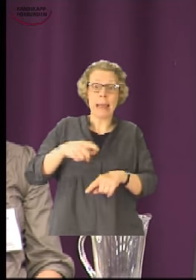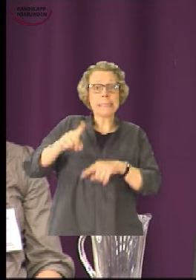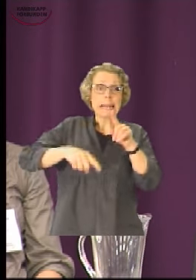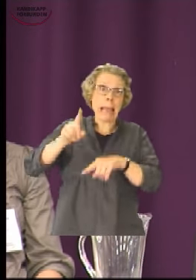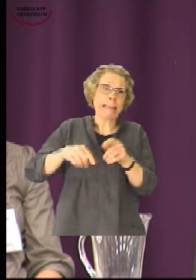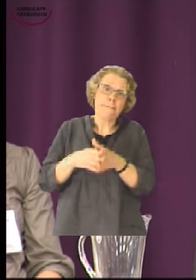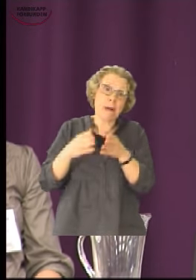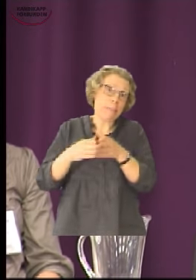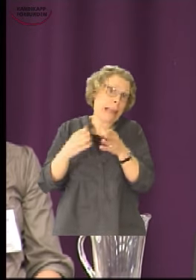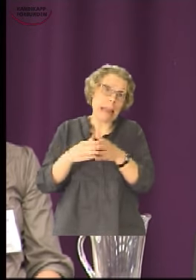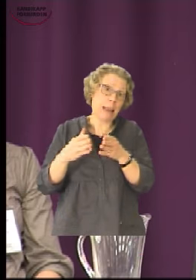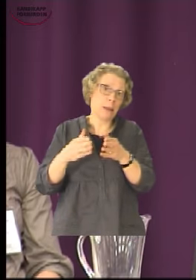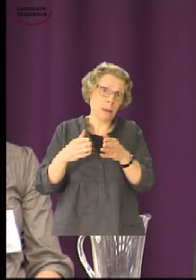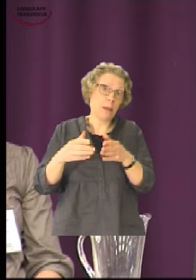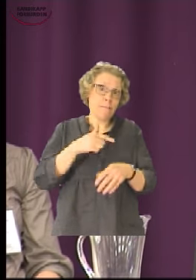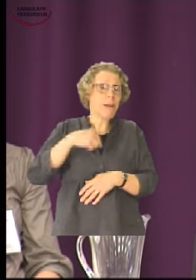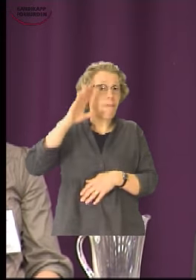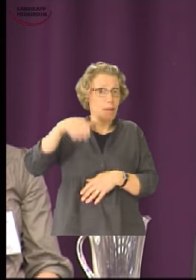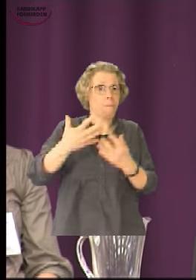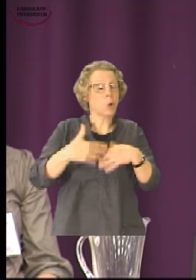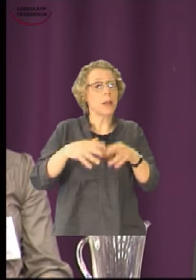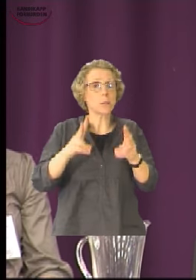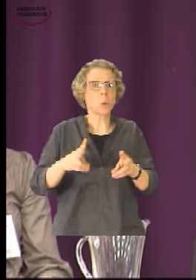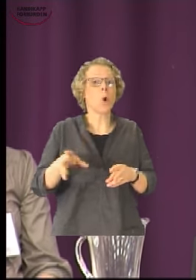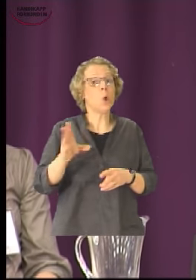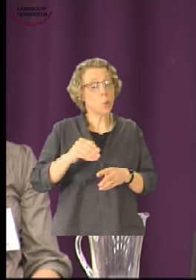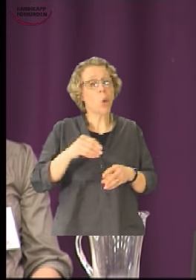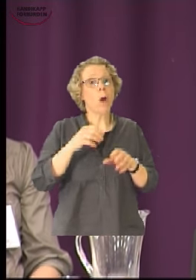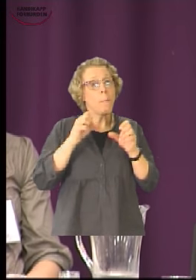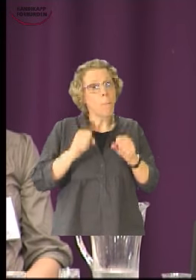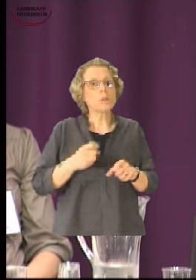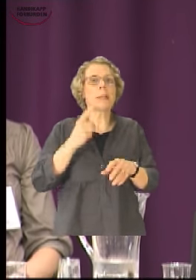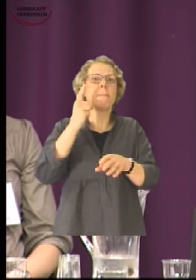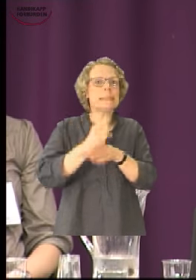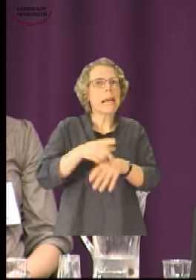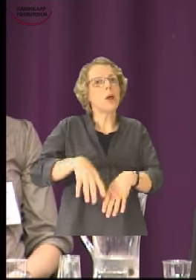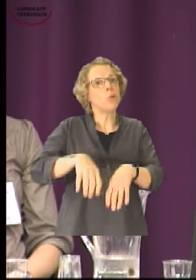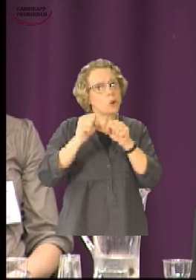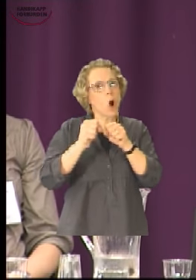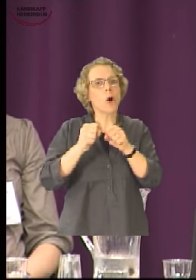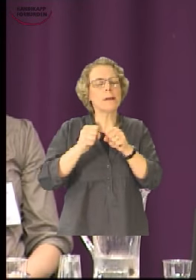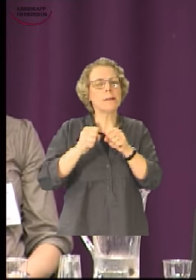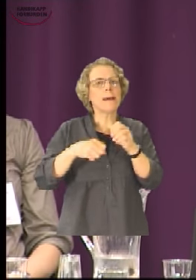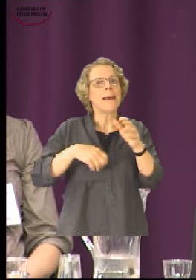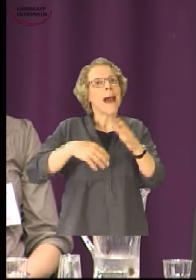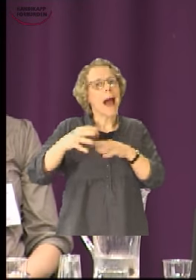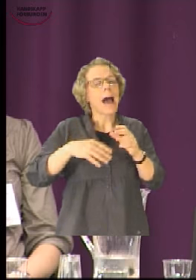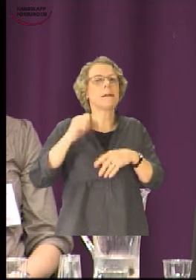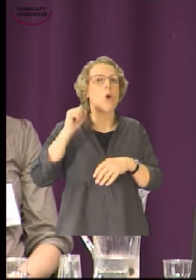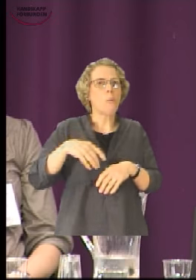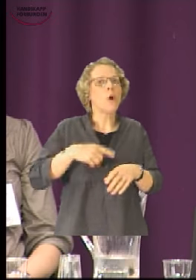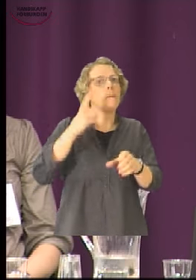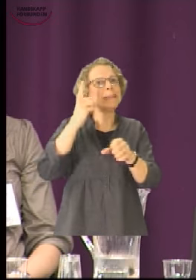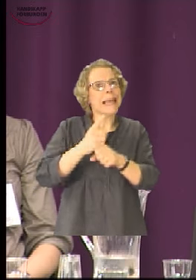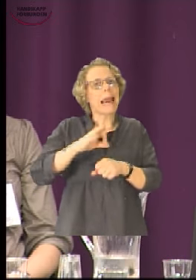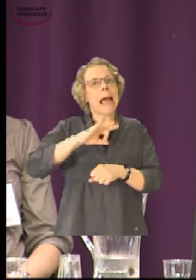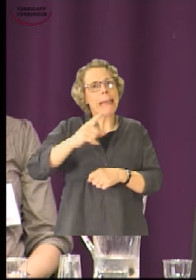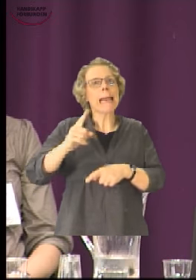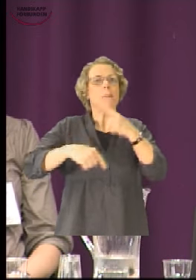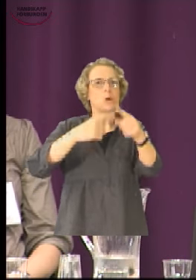idag. Och jag tror att i så fall måste uppdraget handlar om att beställa mer hela processer för människor